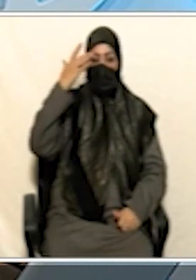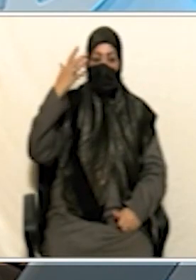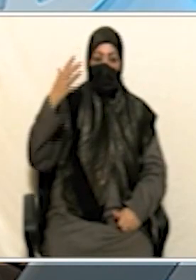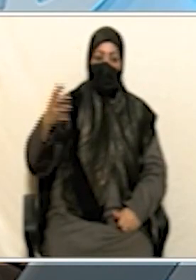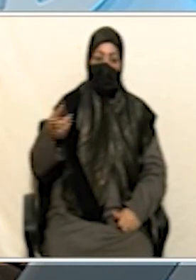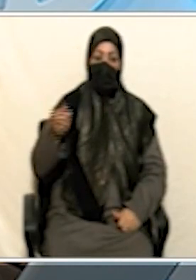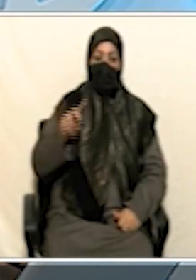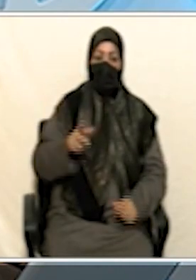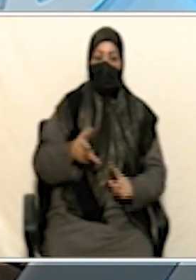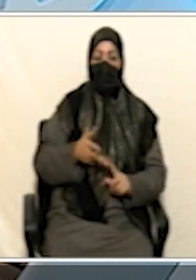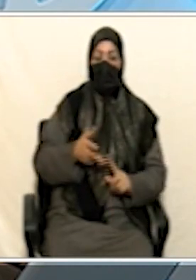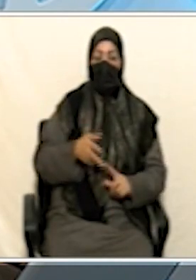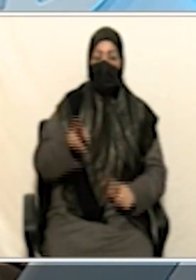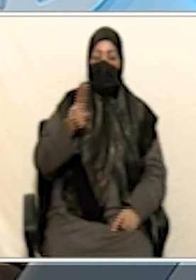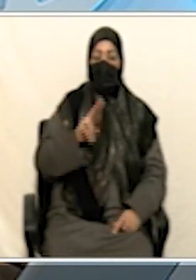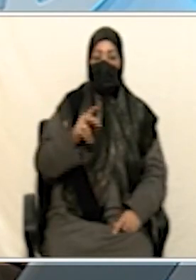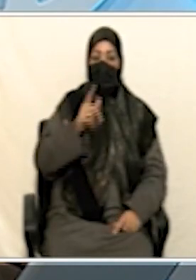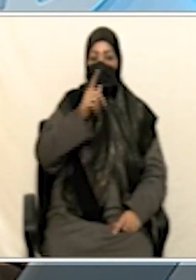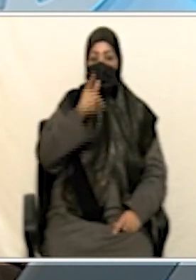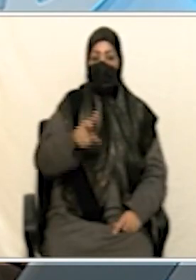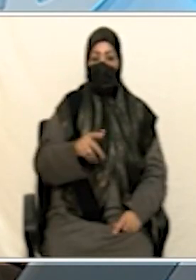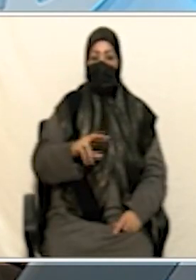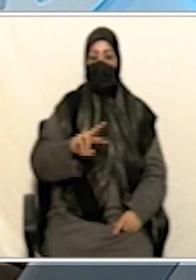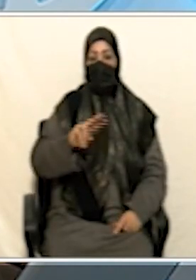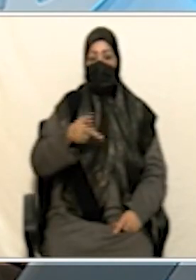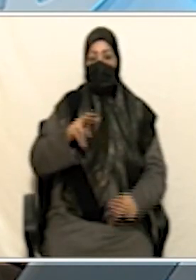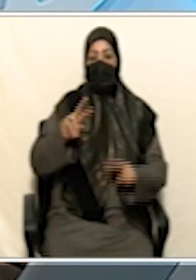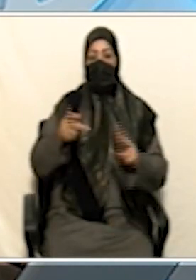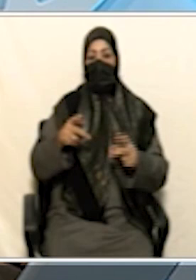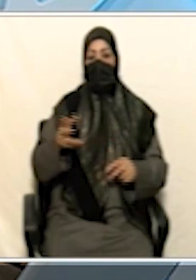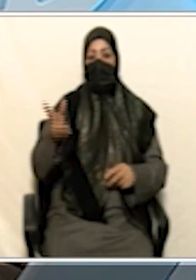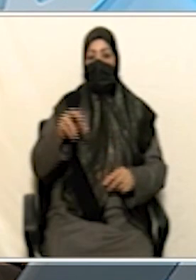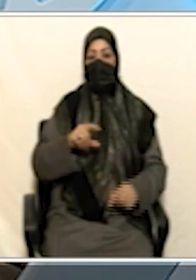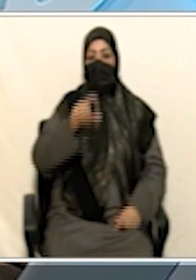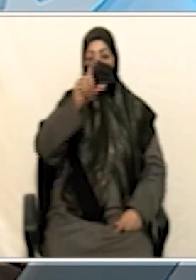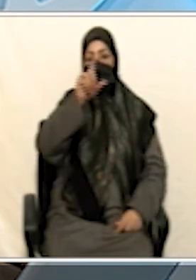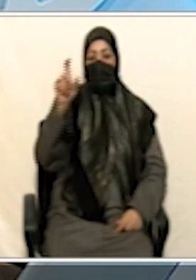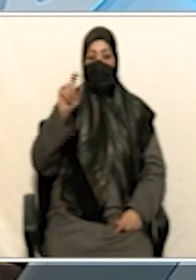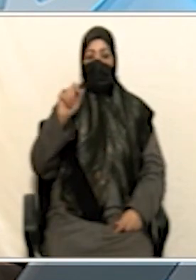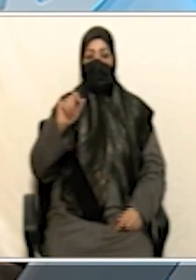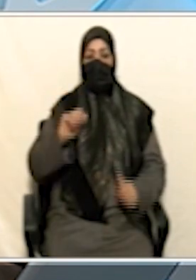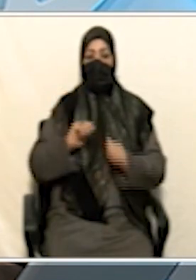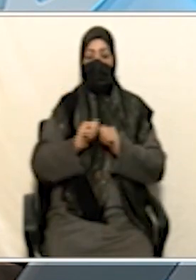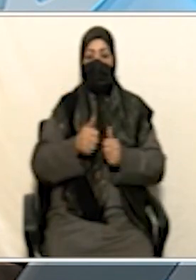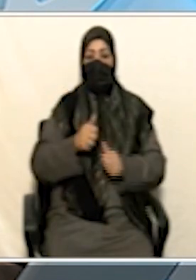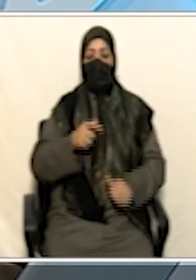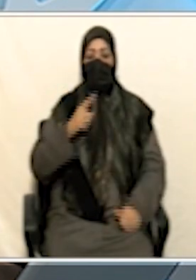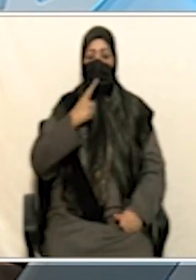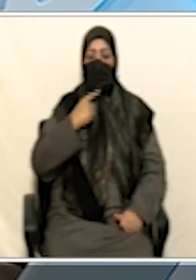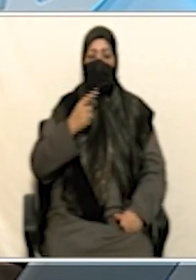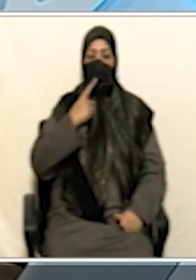هل يختلف النذر بين الامور الدينيه والدنيويه نعم النذر ان كان في طاعه فهو واجب التنفيذ